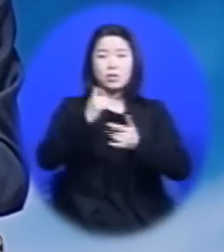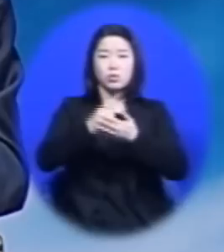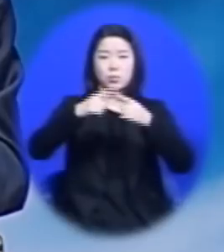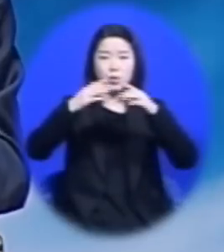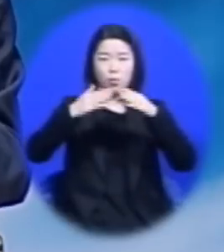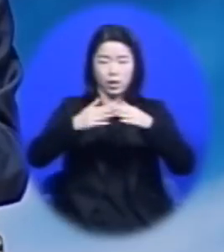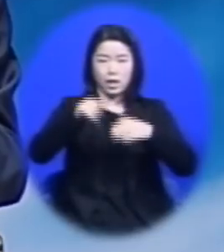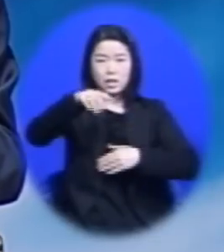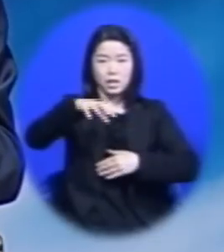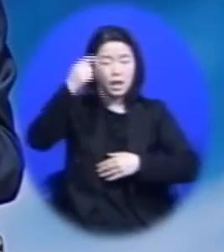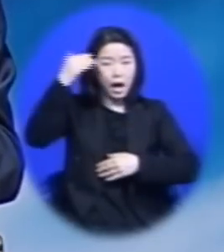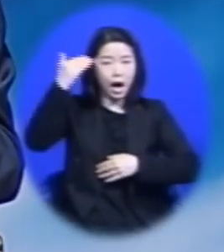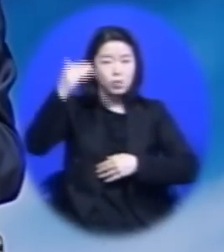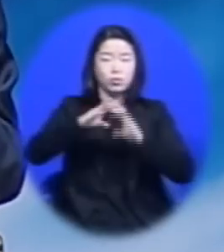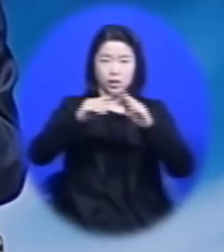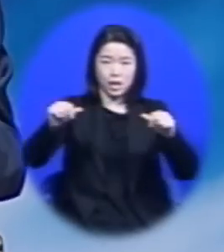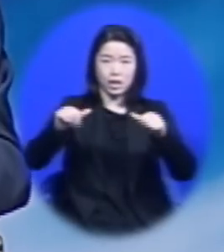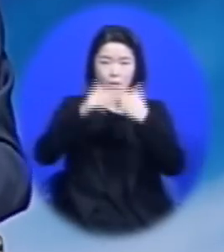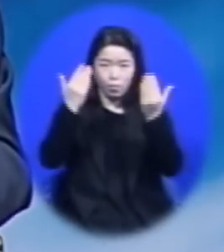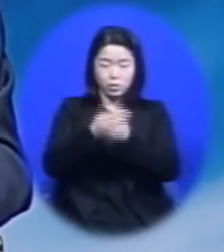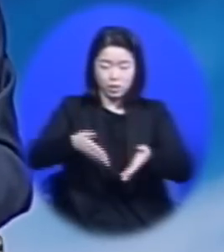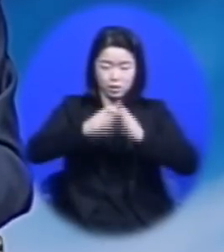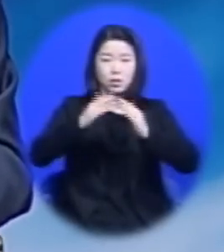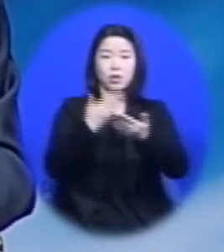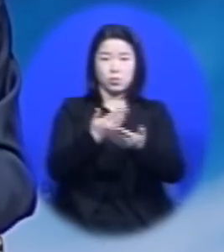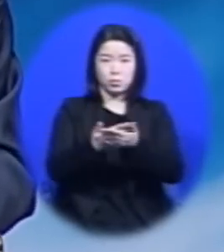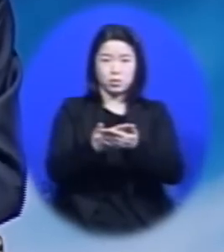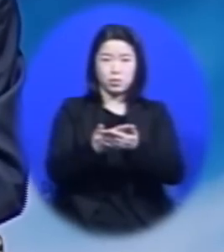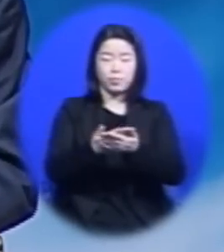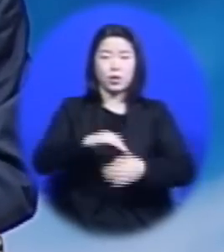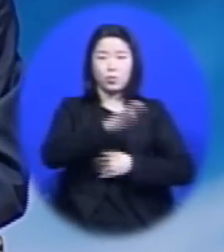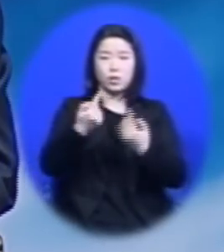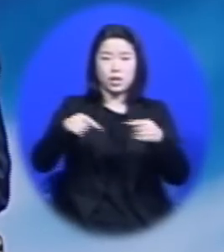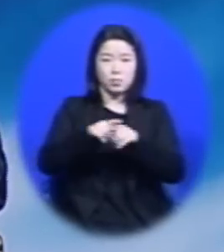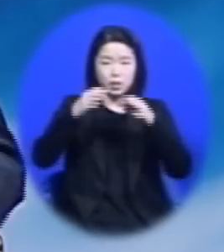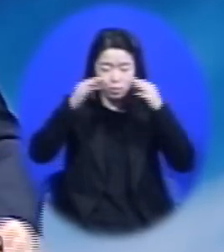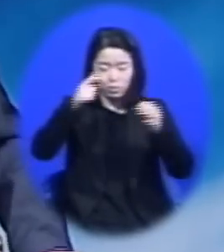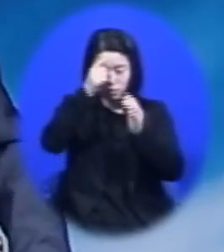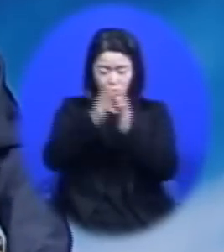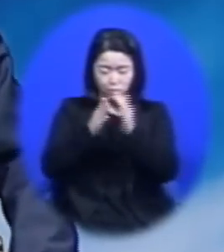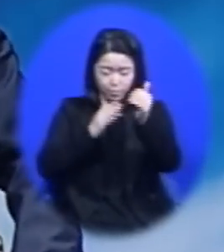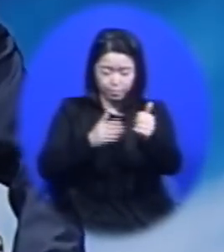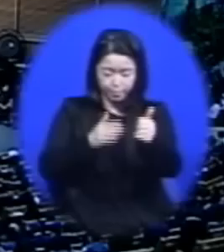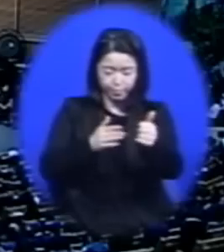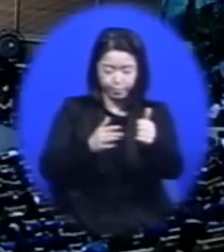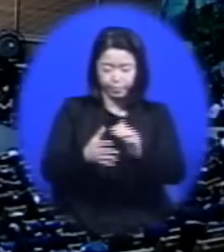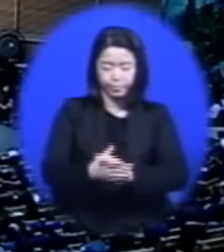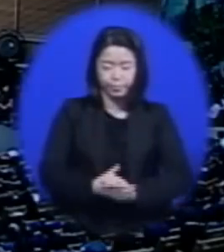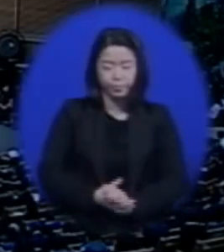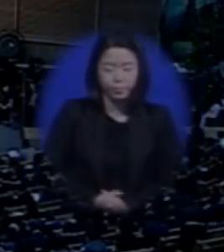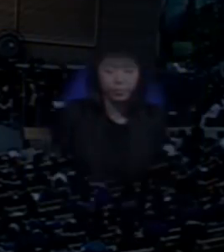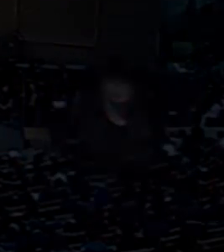교회가이 한국 땅에 온전히 서게 해 주옵소서 우리 다 같이 통성으로 기도하겠습니다 은혜와 사랑이